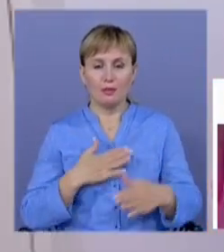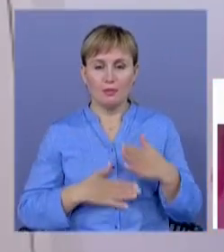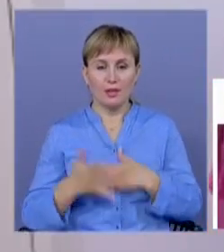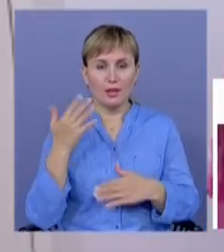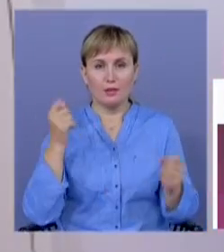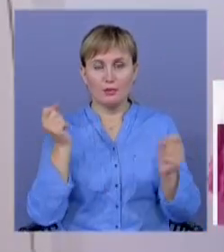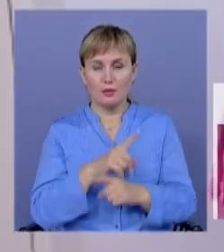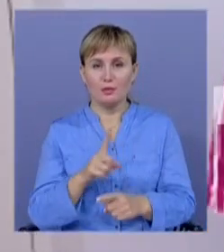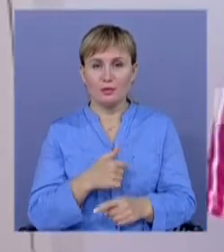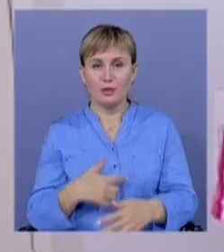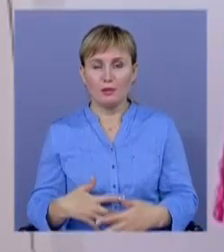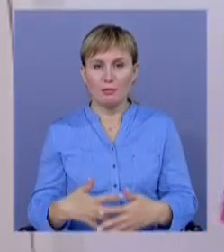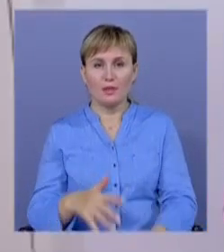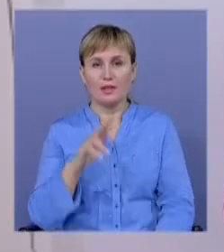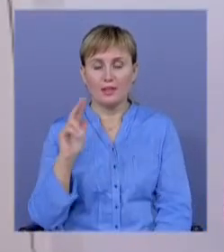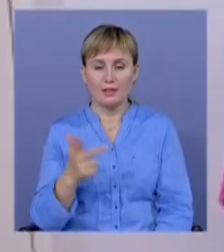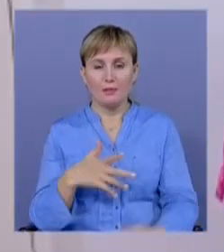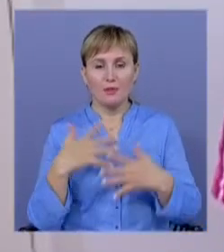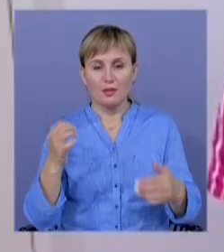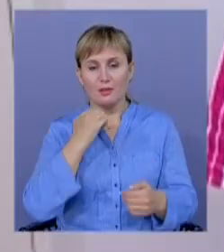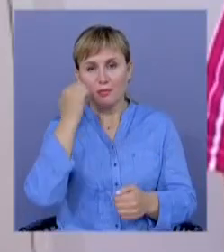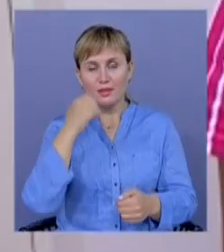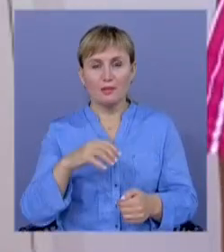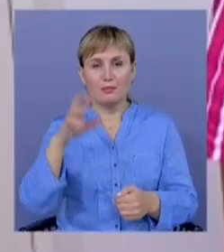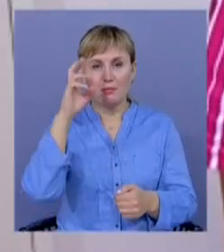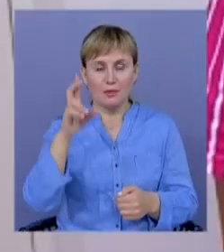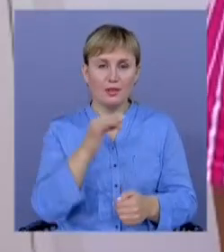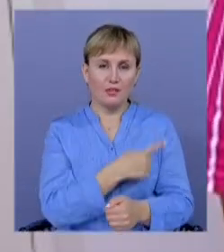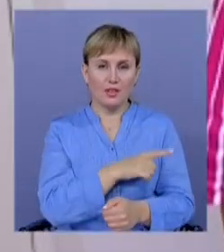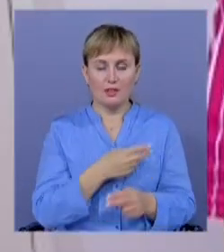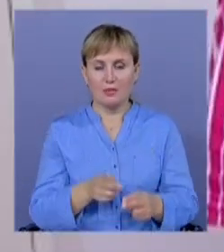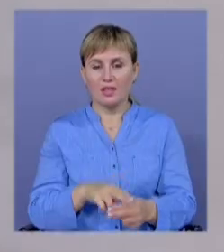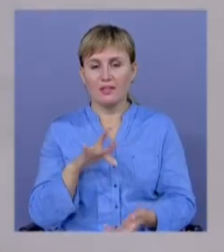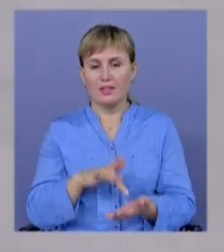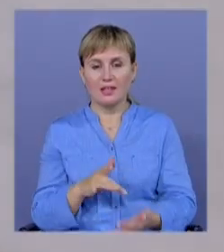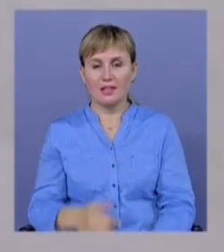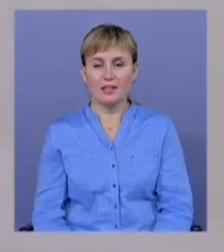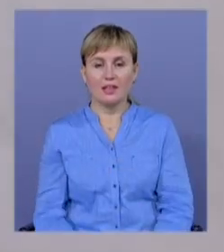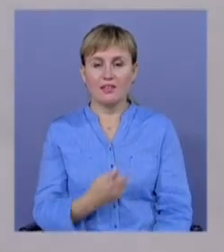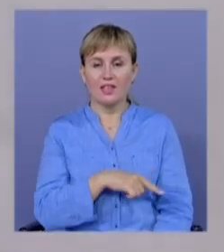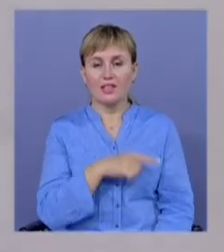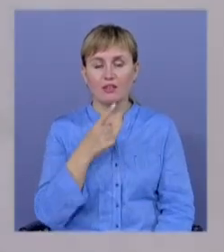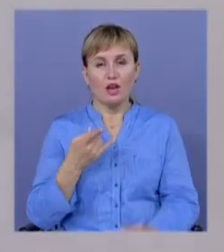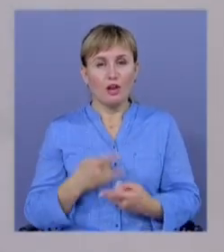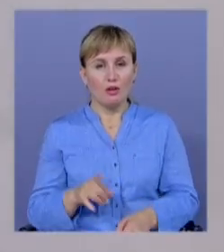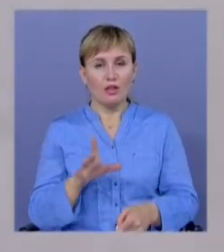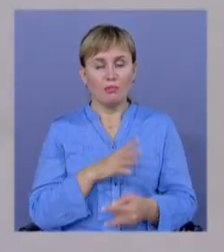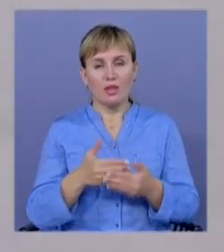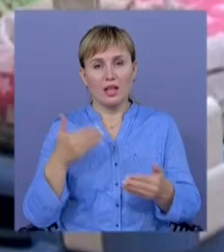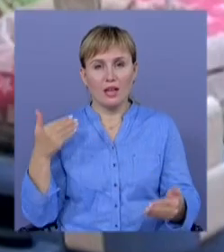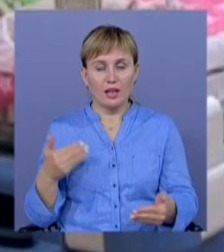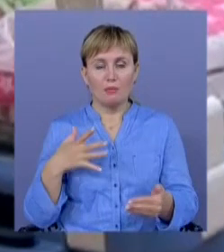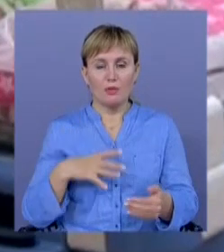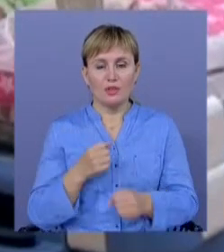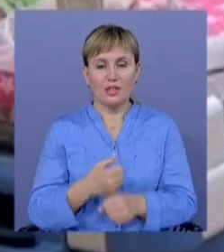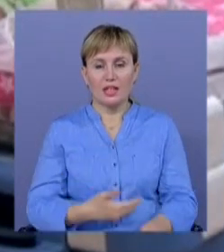когда узнала, что я беременна на тройню. Большое спасибо Всевышнему и врачам этого центра. Врачи говорят, что роды были преждевременными.